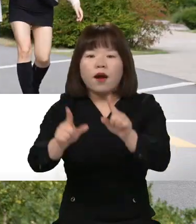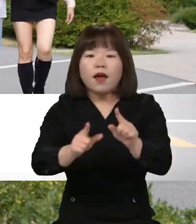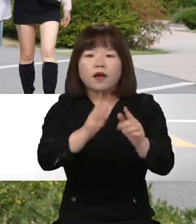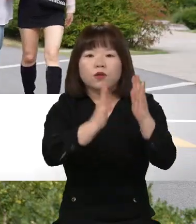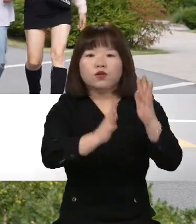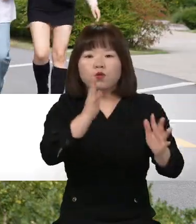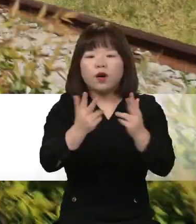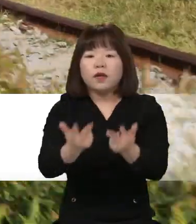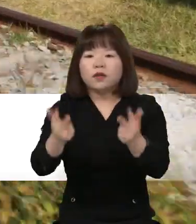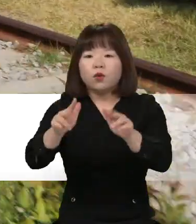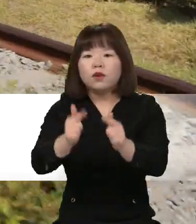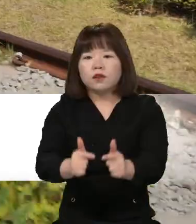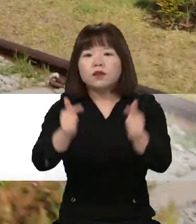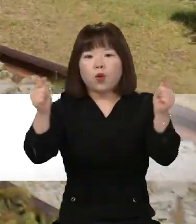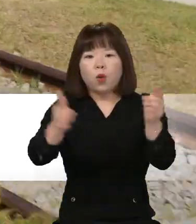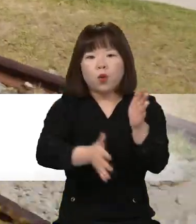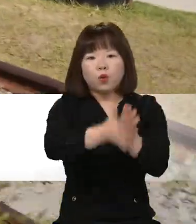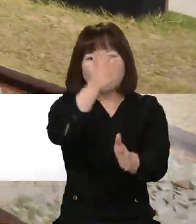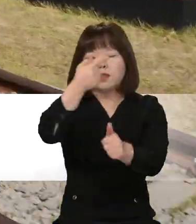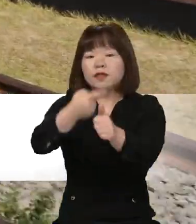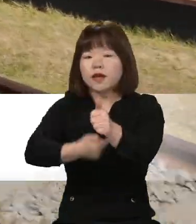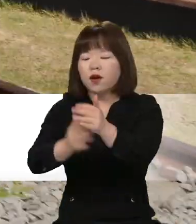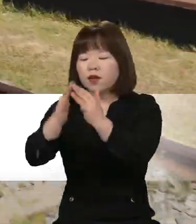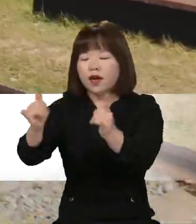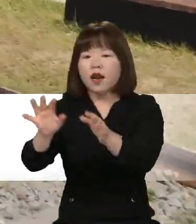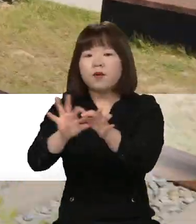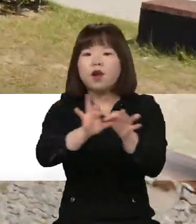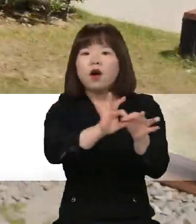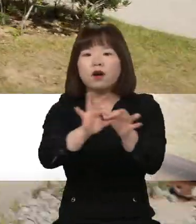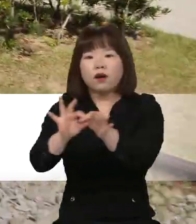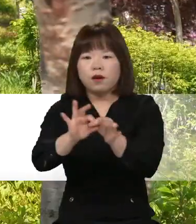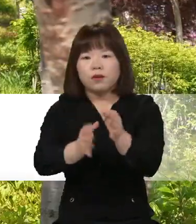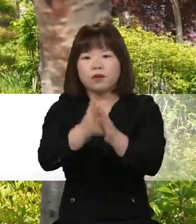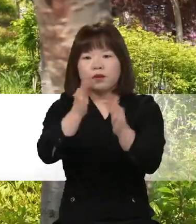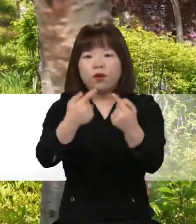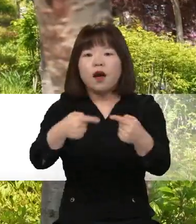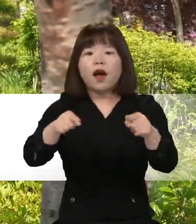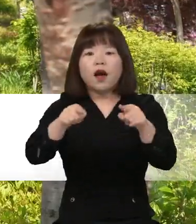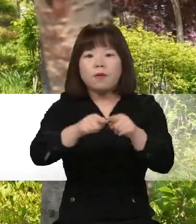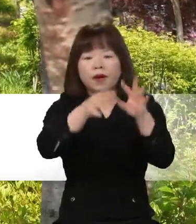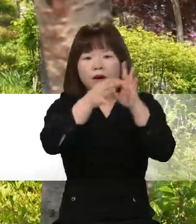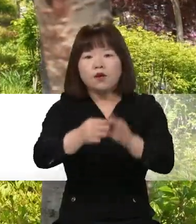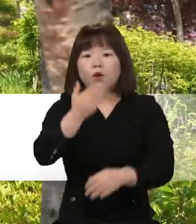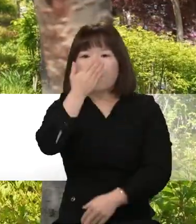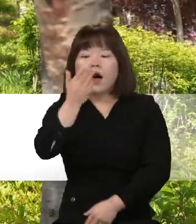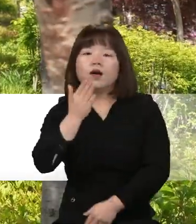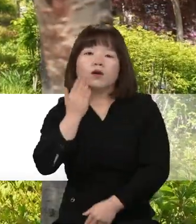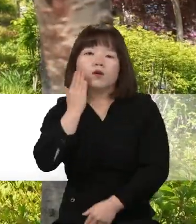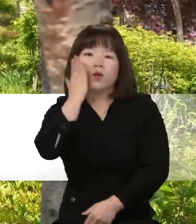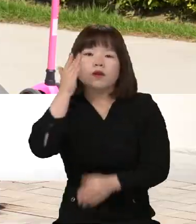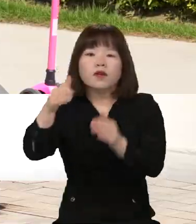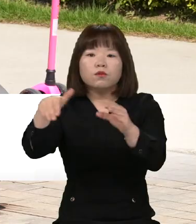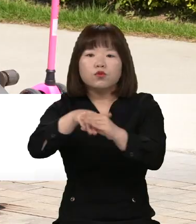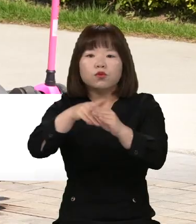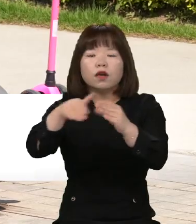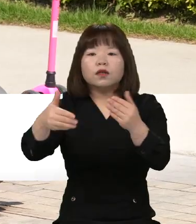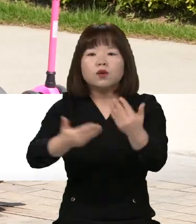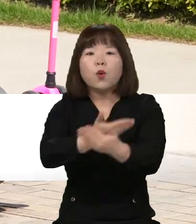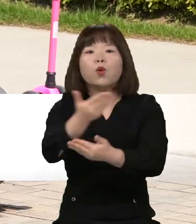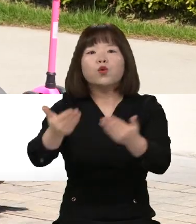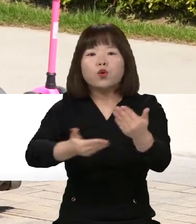숲과 정원으로 채우고 도심과 자연 사람을 연결하며 시민과 함께 지속가능한 녹색 문화를 공유하는